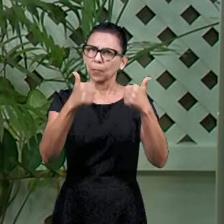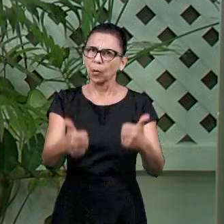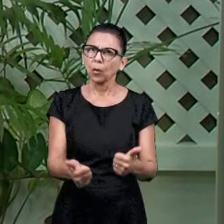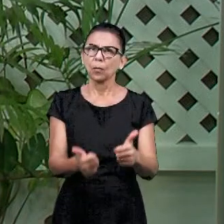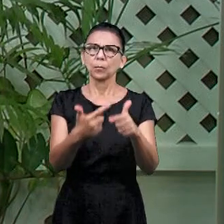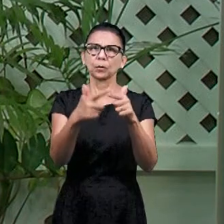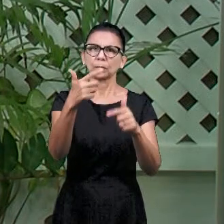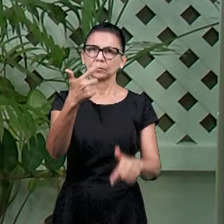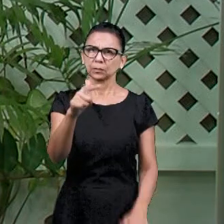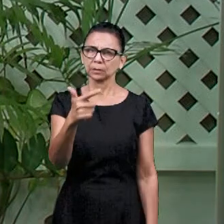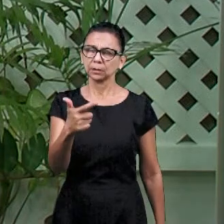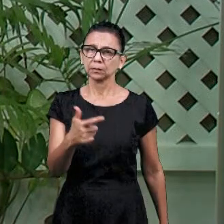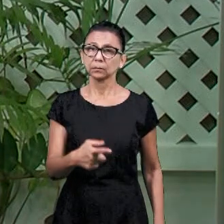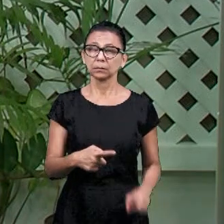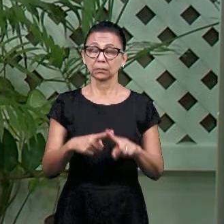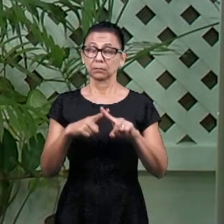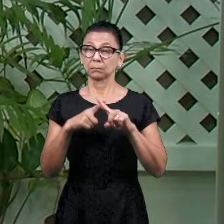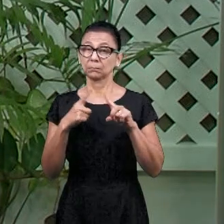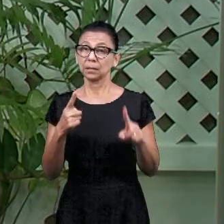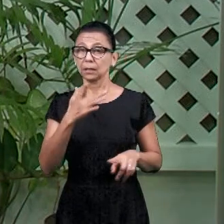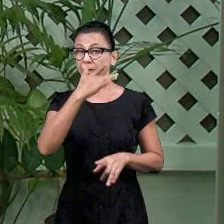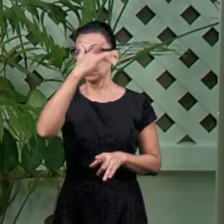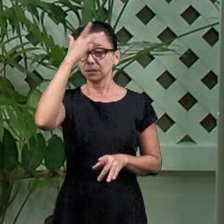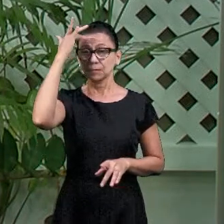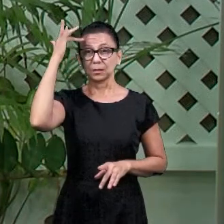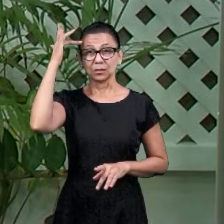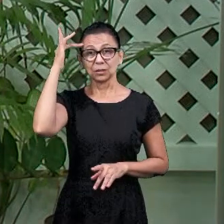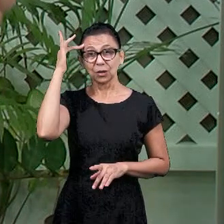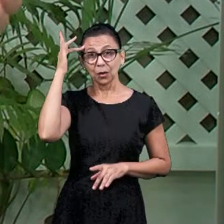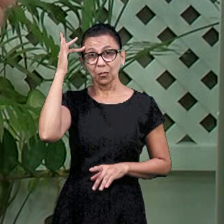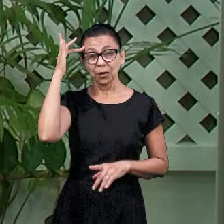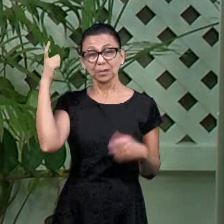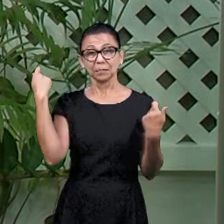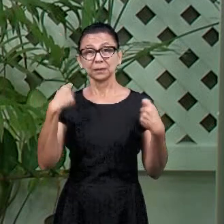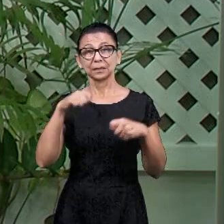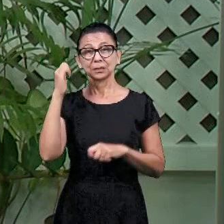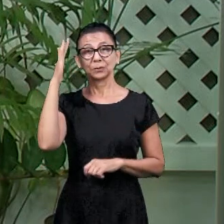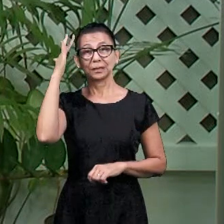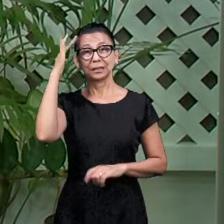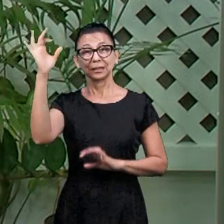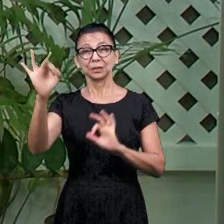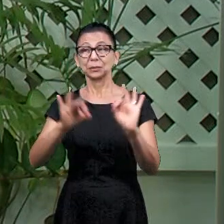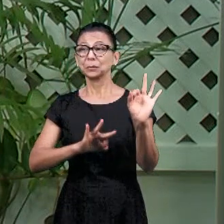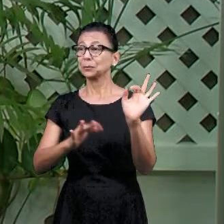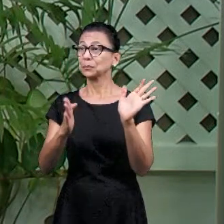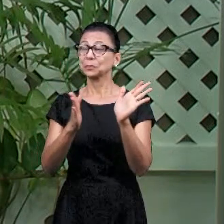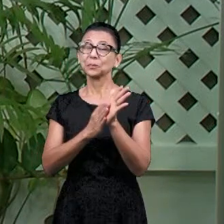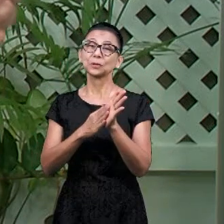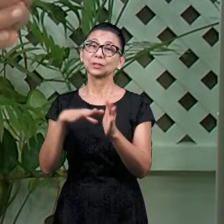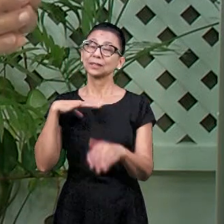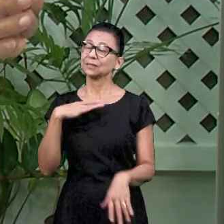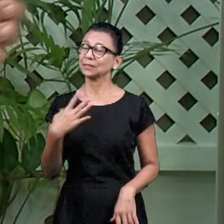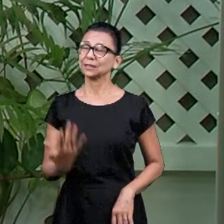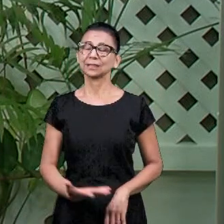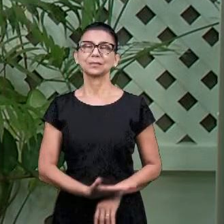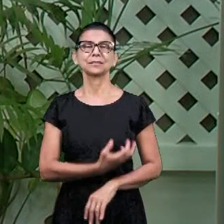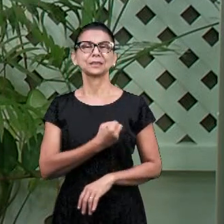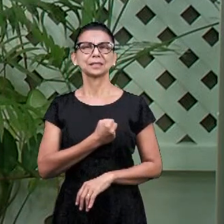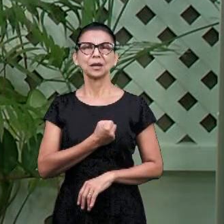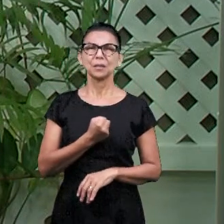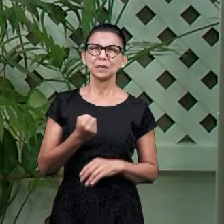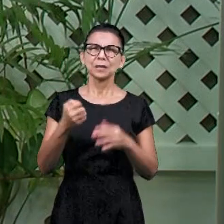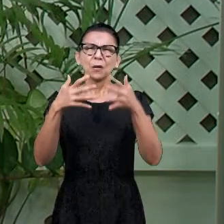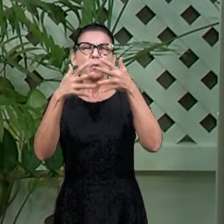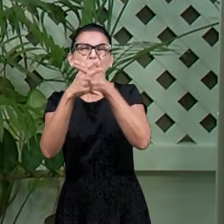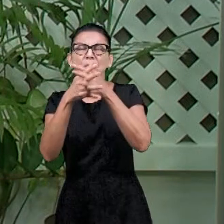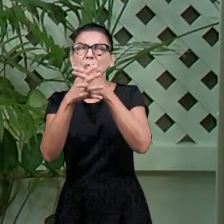toutes les réponses, même si elles sont erronées, mais les personnes ne comprennent pas. Vous savez pourquoi? Qu'est-ce qu'est le projet?